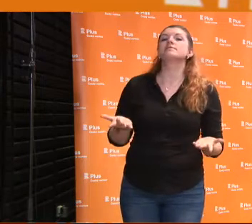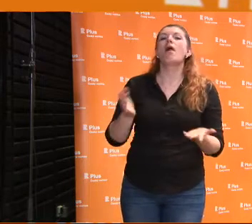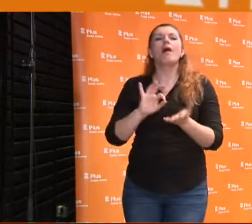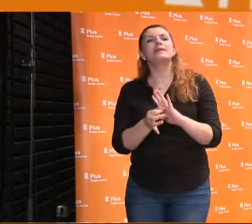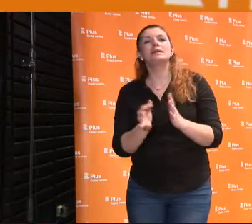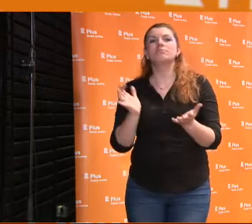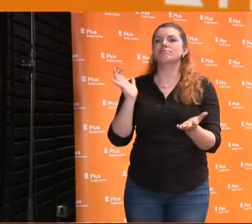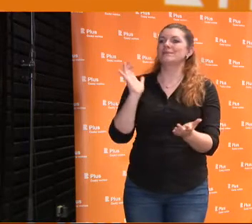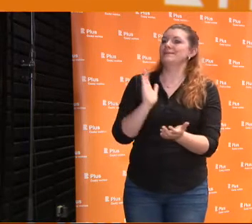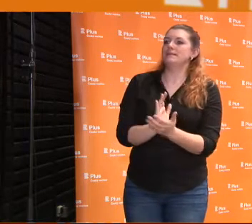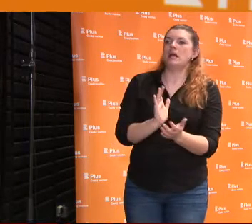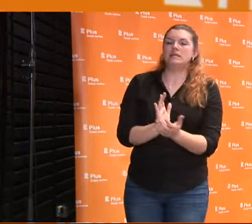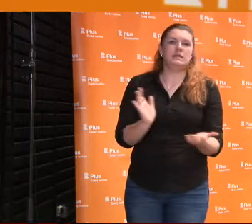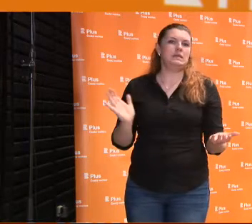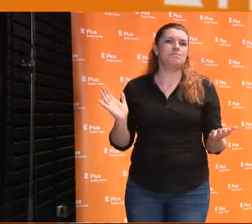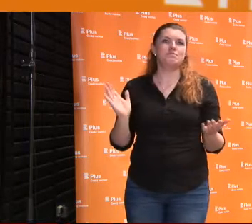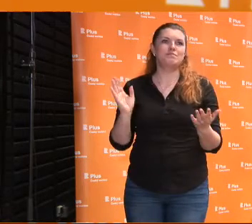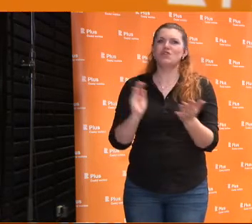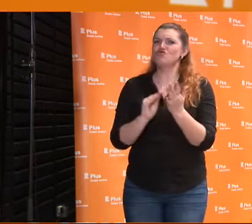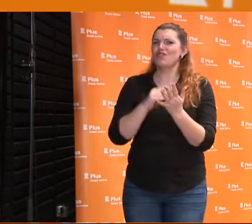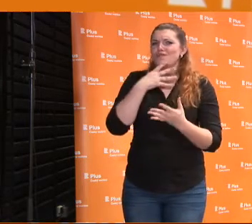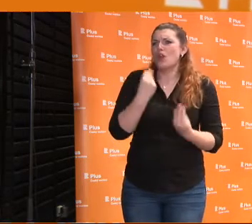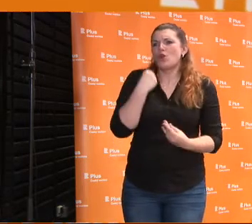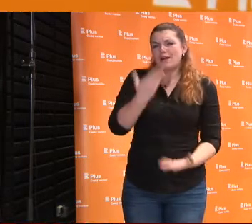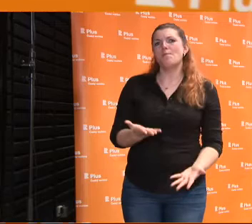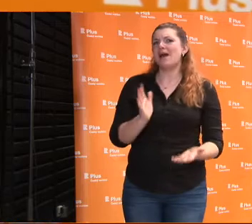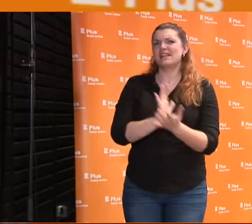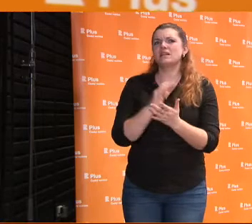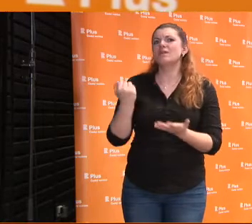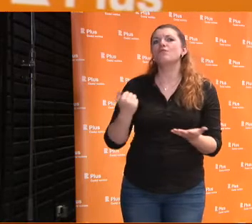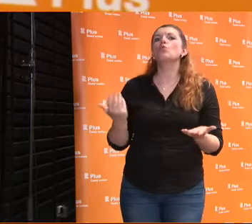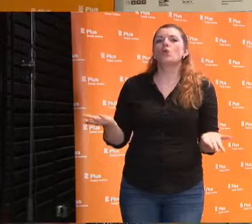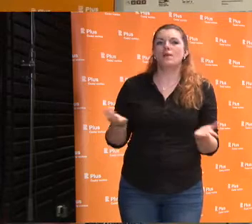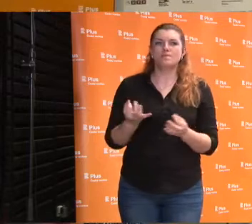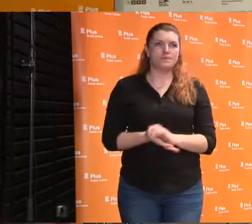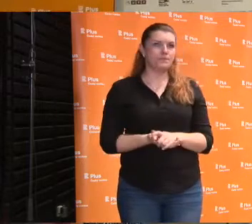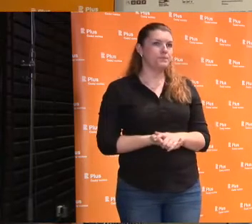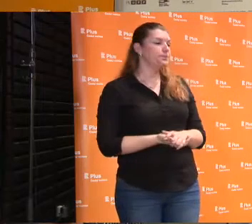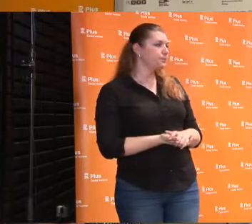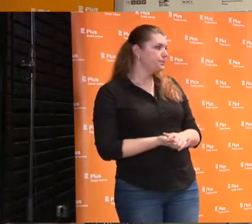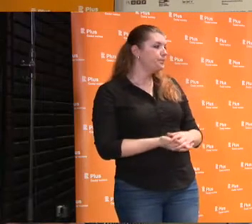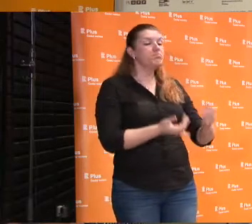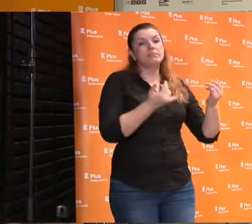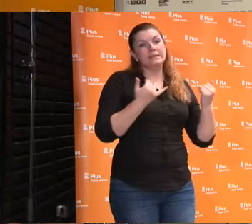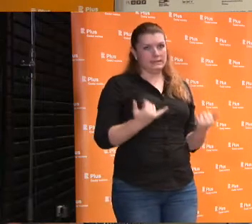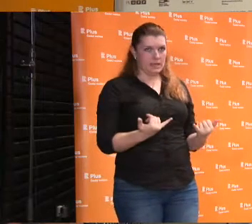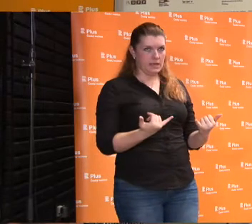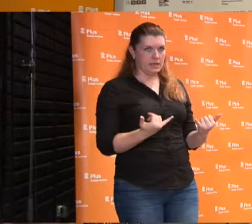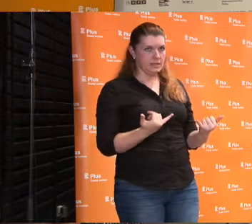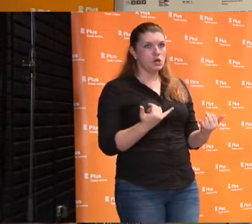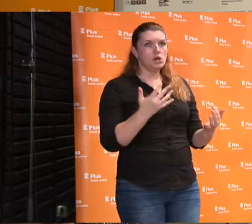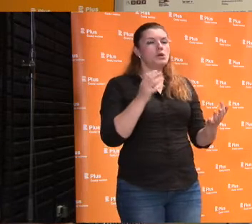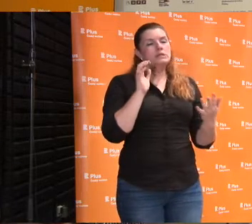oblasti, kde to pořád ještě výhodné není a kde to v praxi zatím úplně nefunguje? No určitě se to vyplatí v